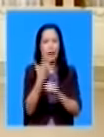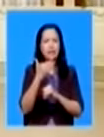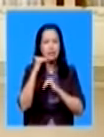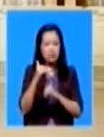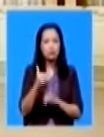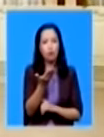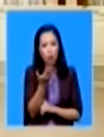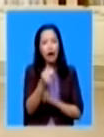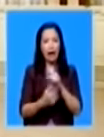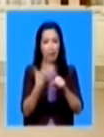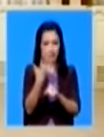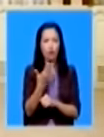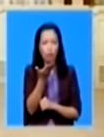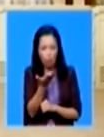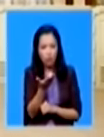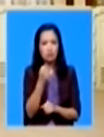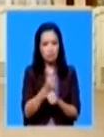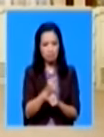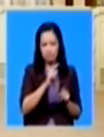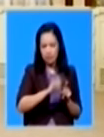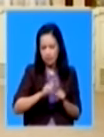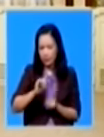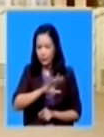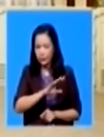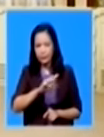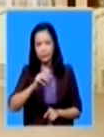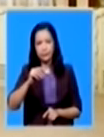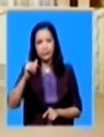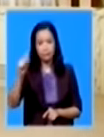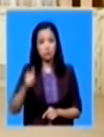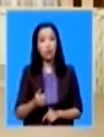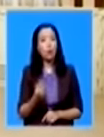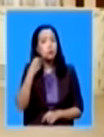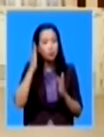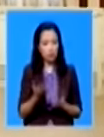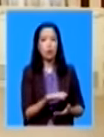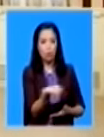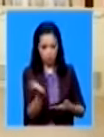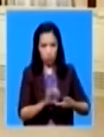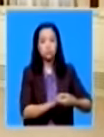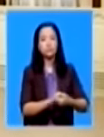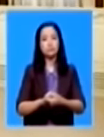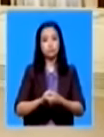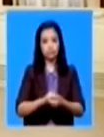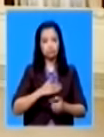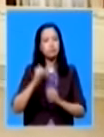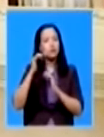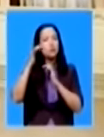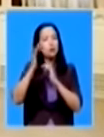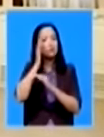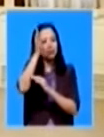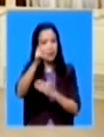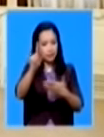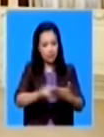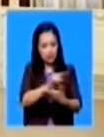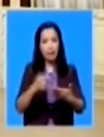ไปผมคิดว่า5ปีเนี่ยมันน่าจะทำให้ทุกอย่างมันดีขึ้นมากถ้าทุกคนร่วมมือกันนะนั้นผมก็หวังให้มีการเลือกตั้งให้มีการทำ